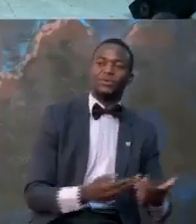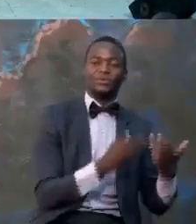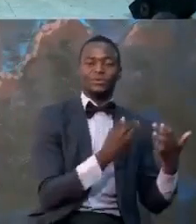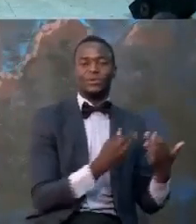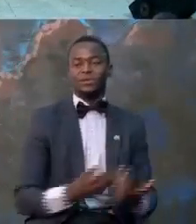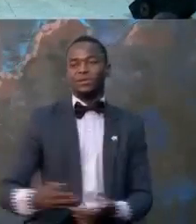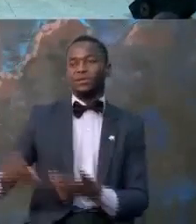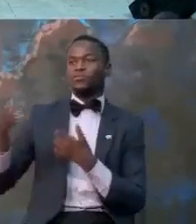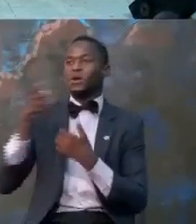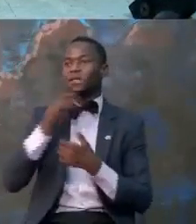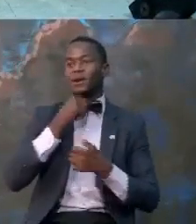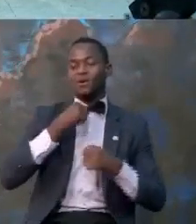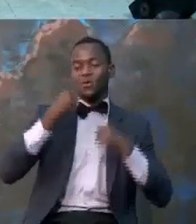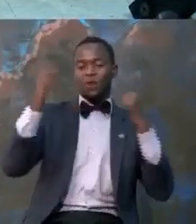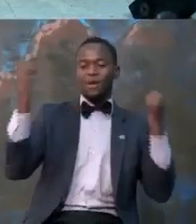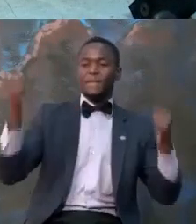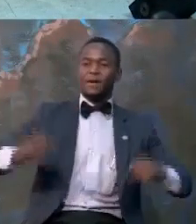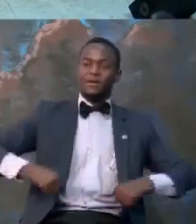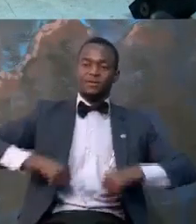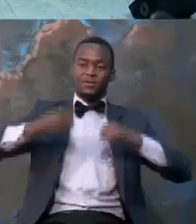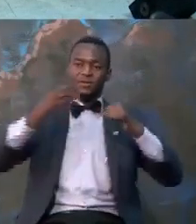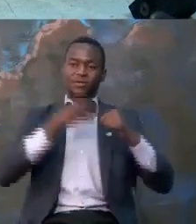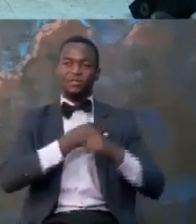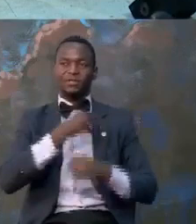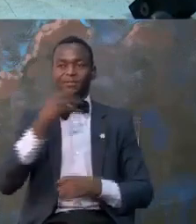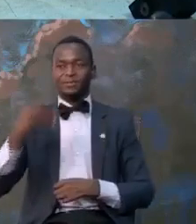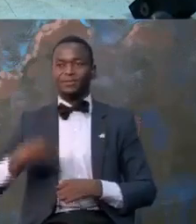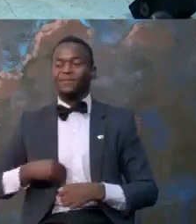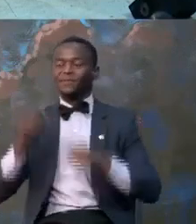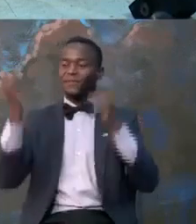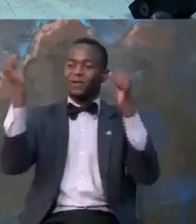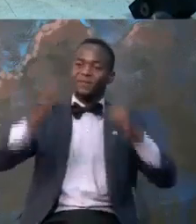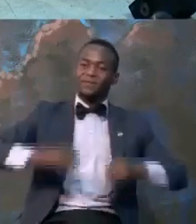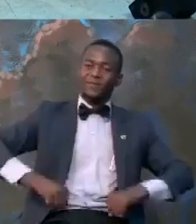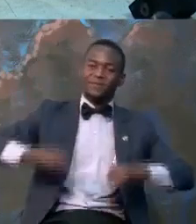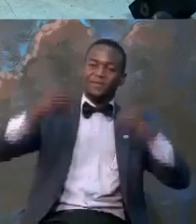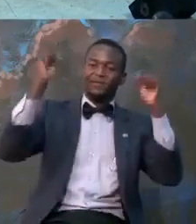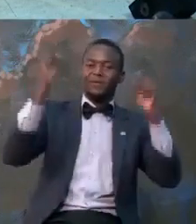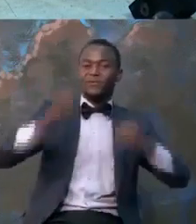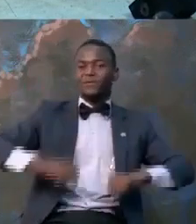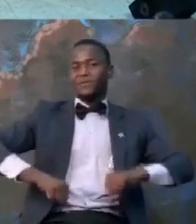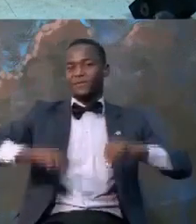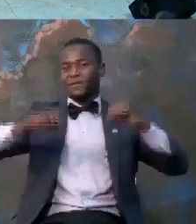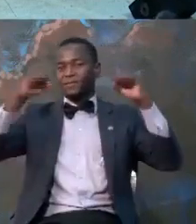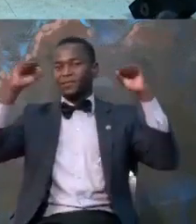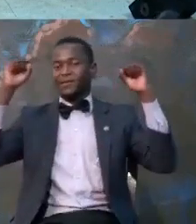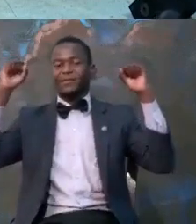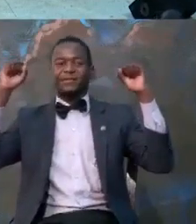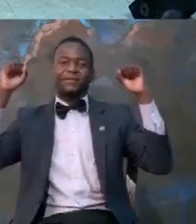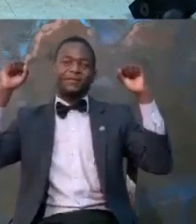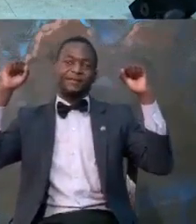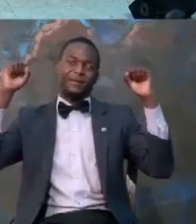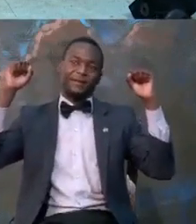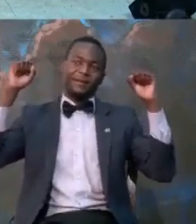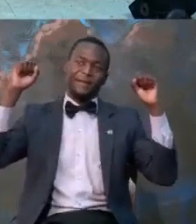Bwana wa majeshi, ni mfalme wa wafalme.